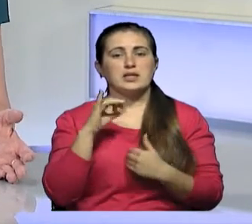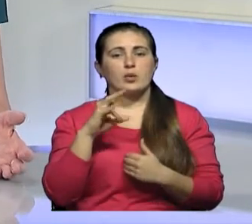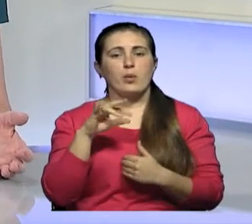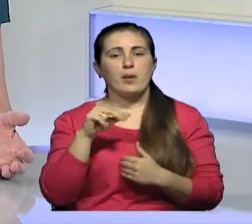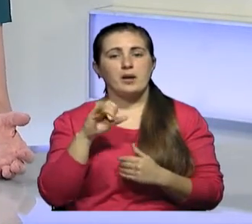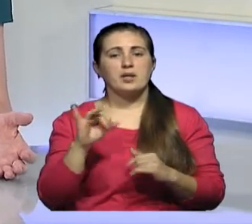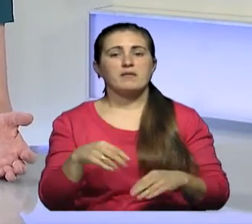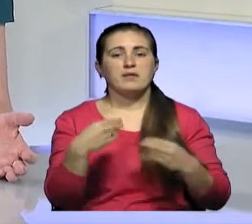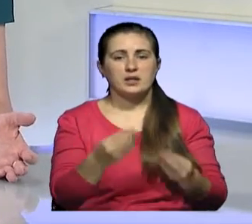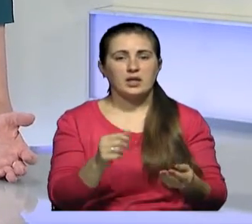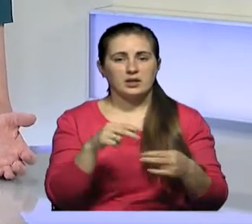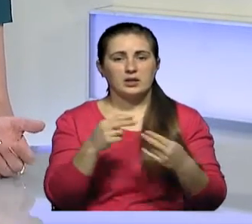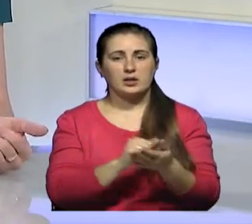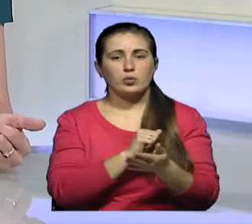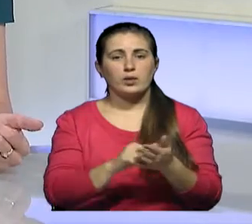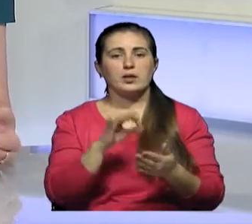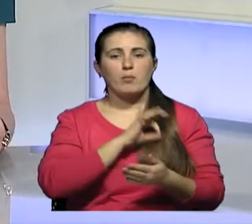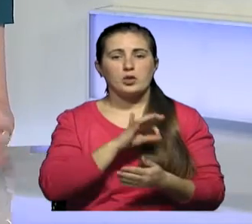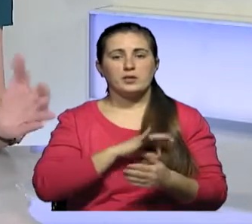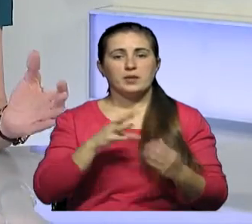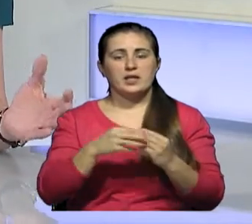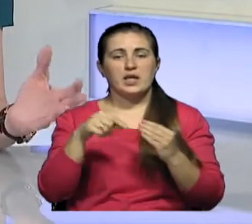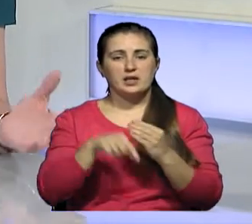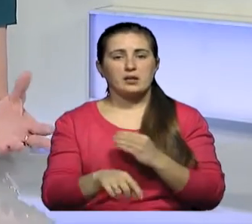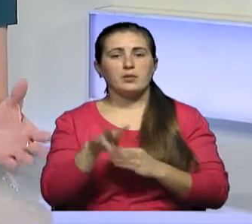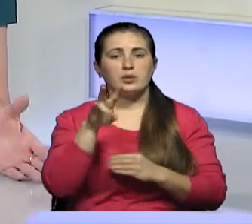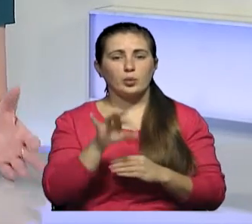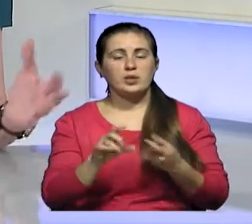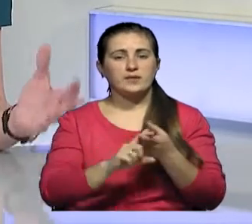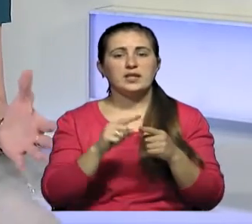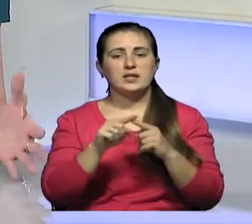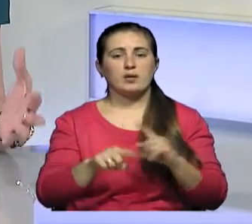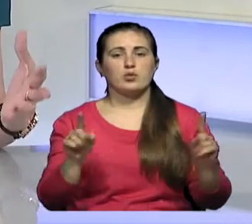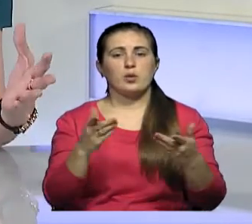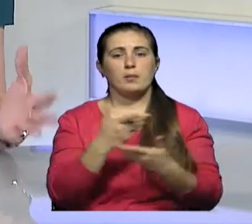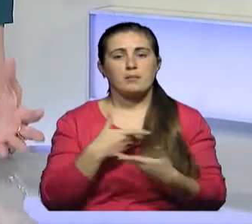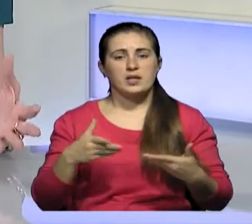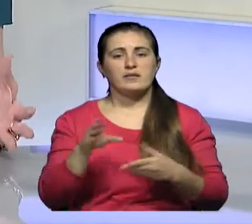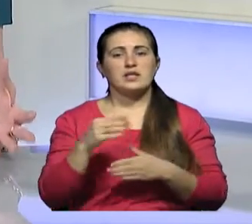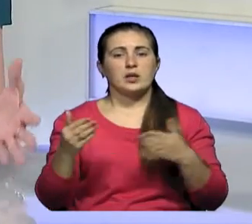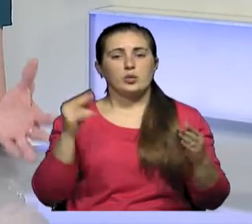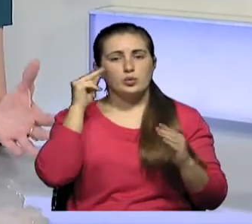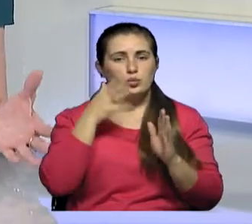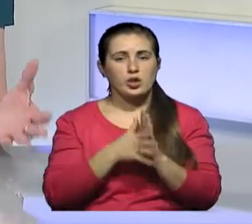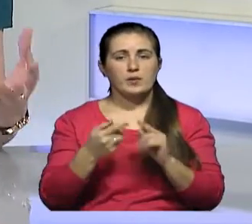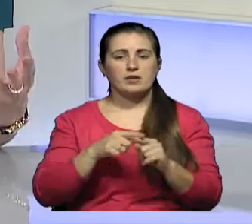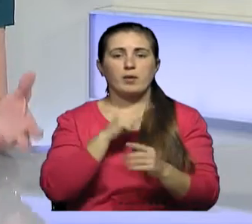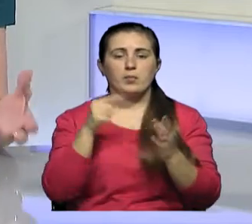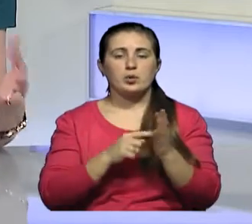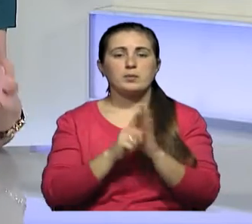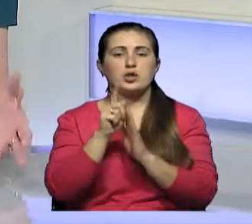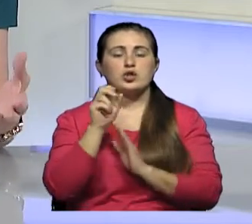выдать данный документ на пользование недрами да но в связи с тем что мы всесторонне изучаем этот вопрос прежде чем